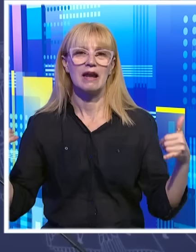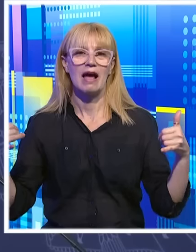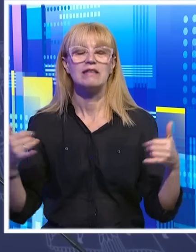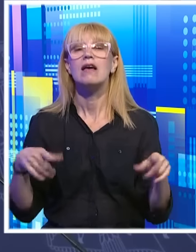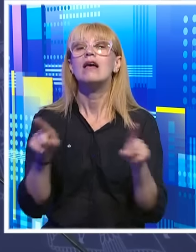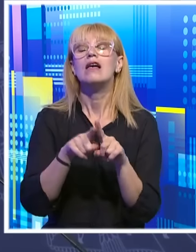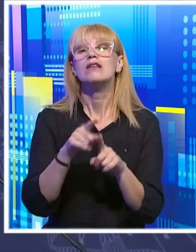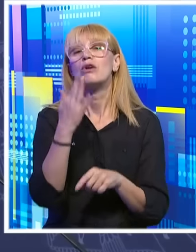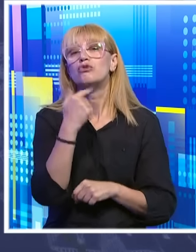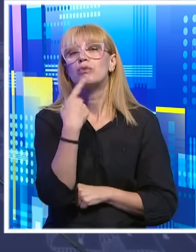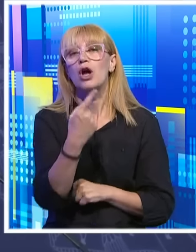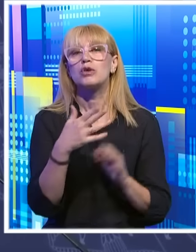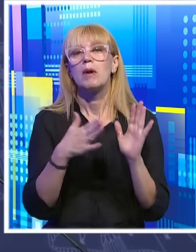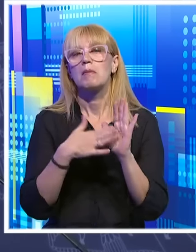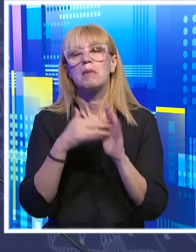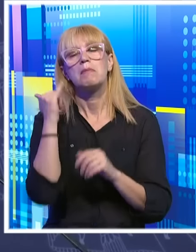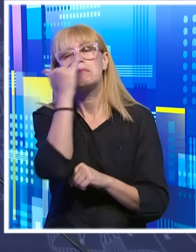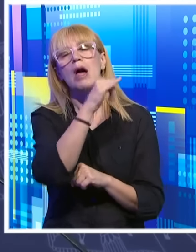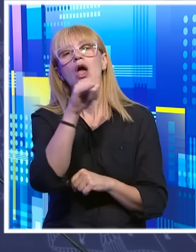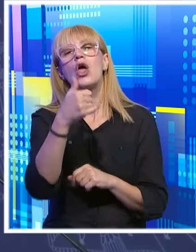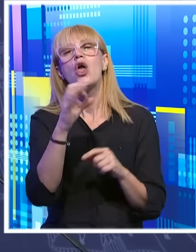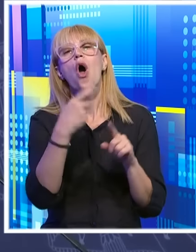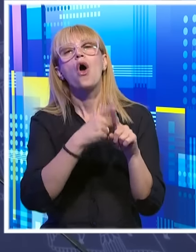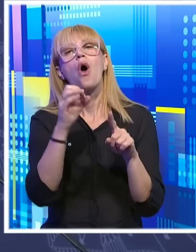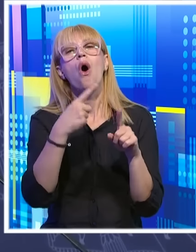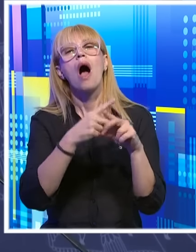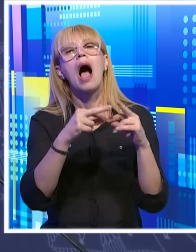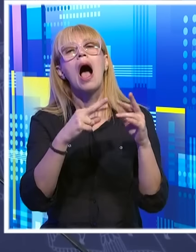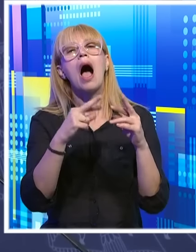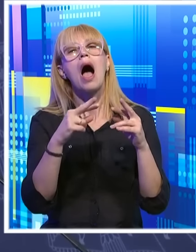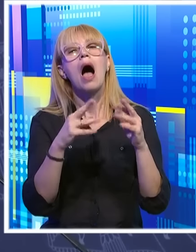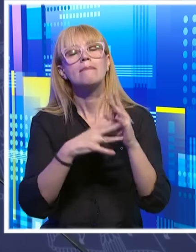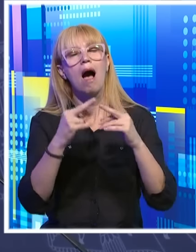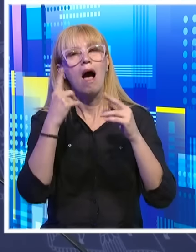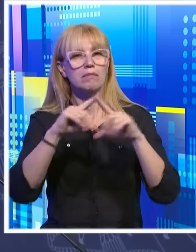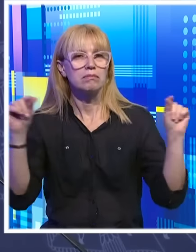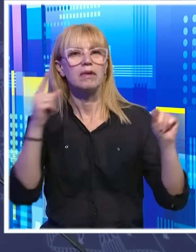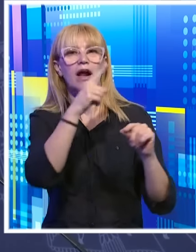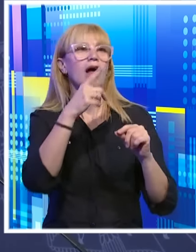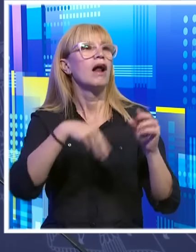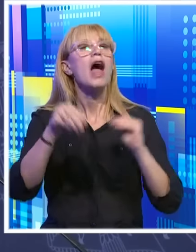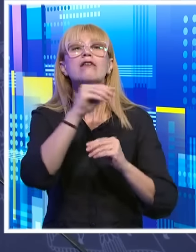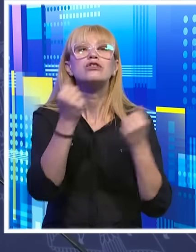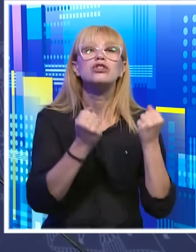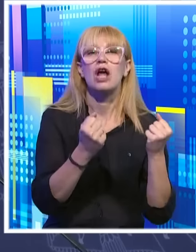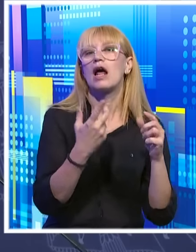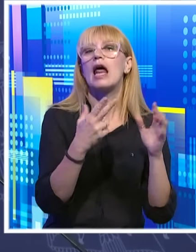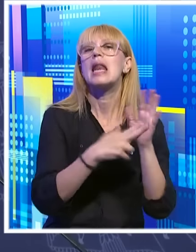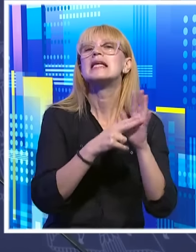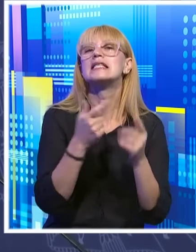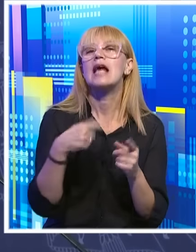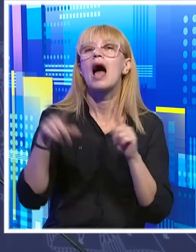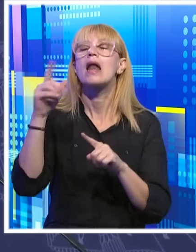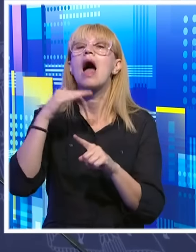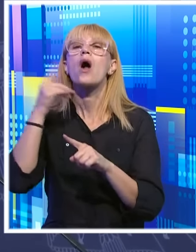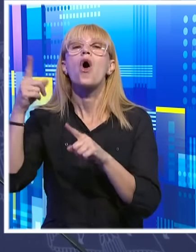da vam kažem da kada odete u Yokohamu, svuda ćete videti najviše Nissana, kada odete u Hirošimu, svuda ćete videti